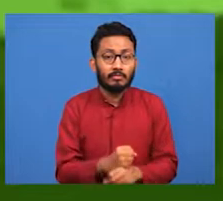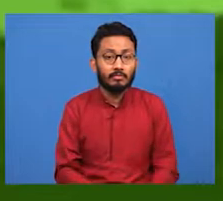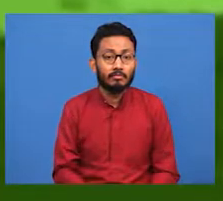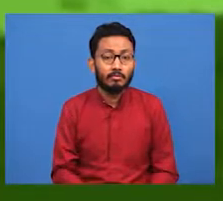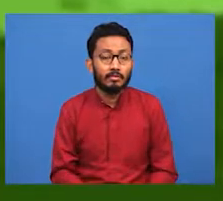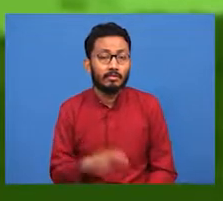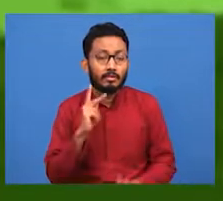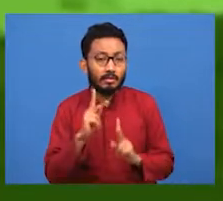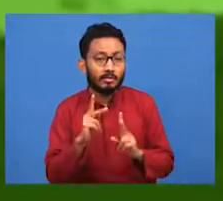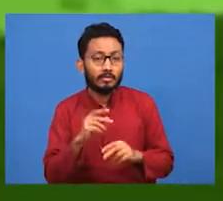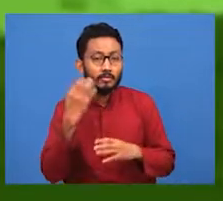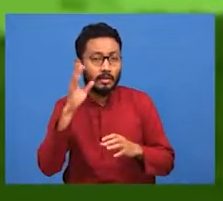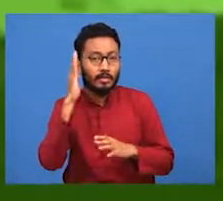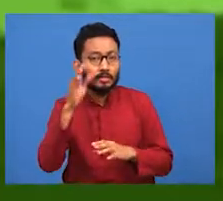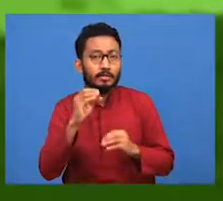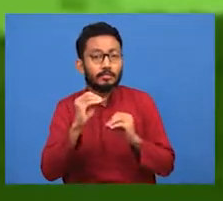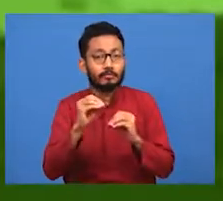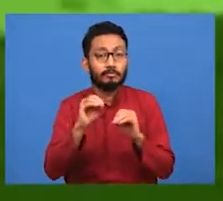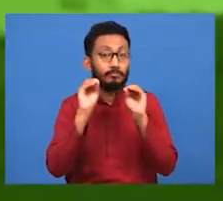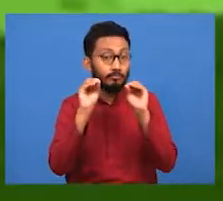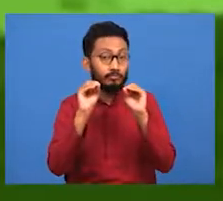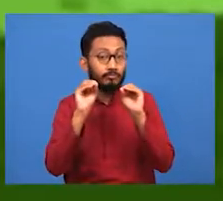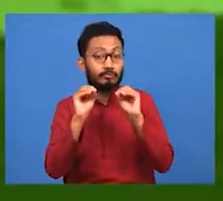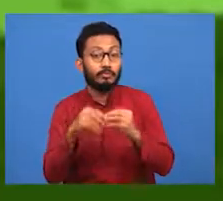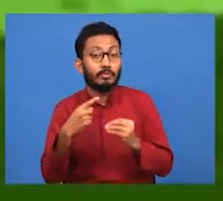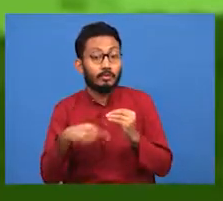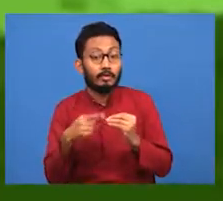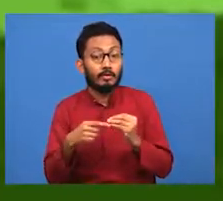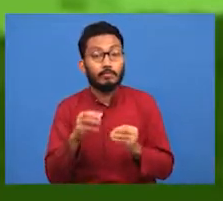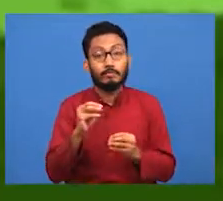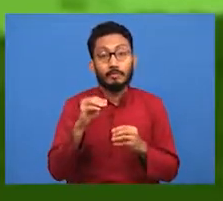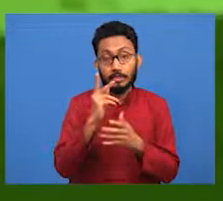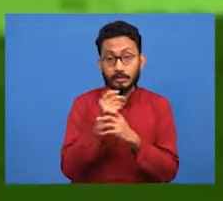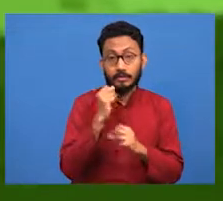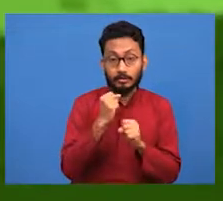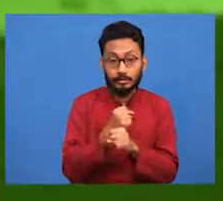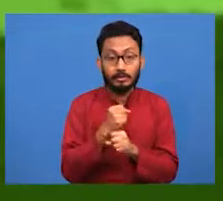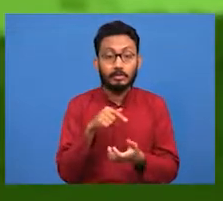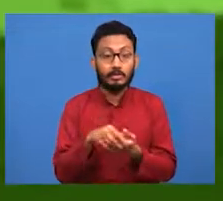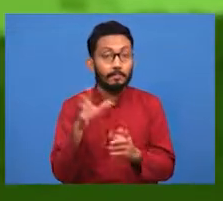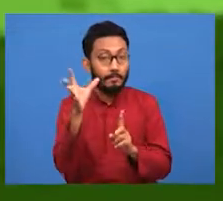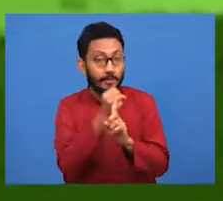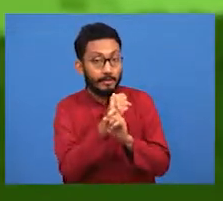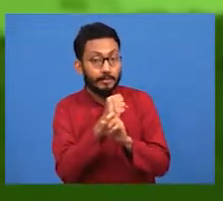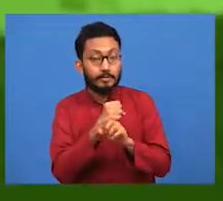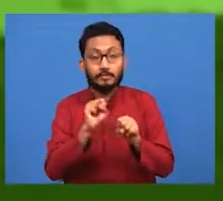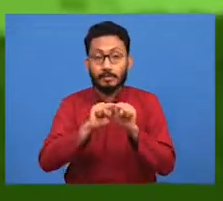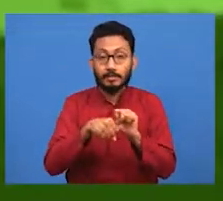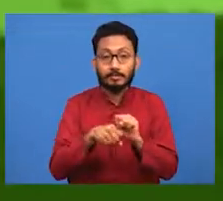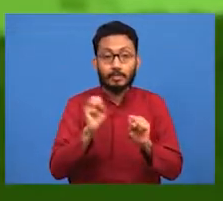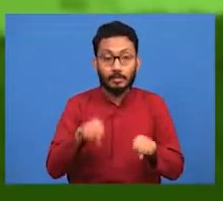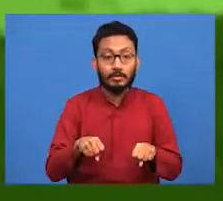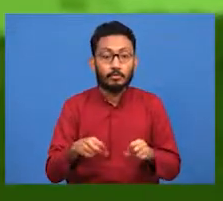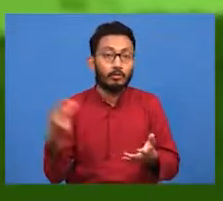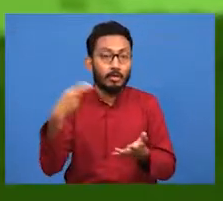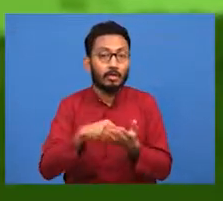ini. Murid-murid diharap dapat mencatat pembelajaran hari ini agar dapat membuat ulang kaji pada